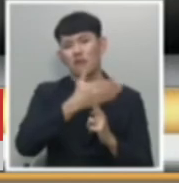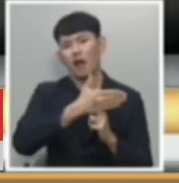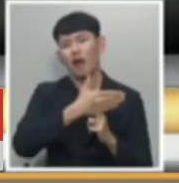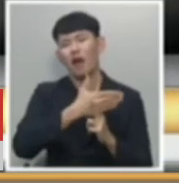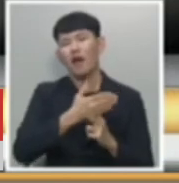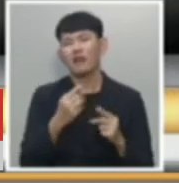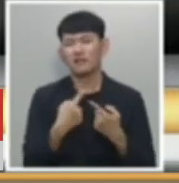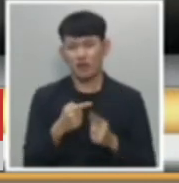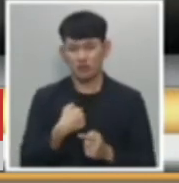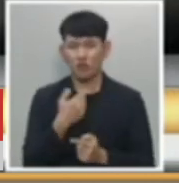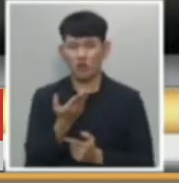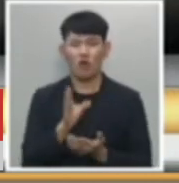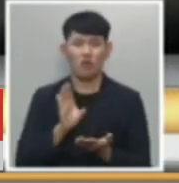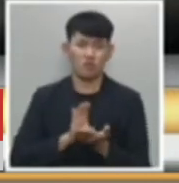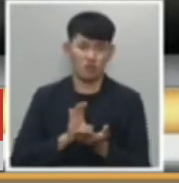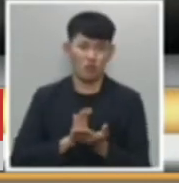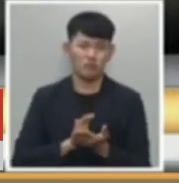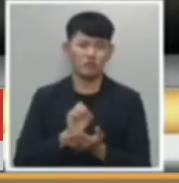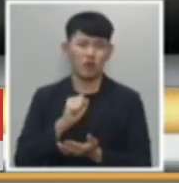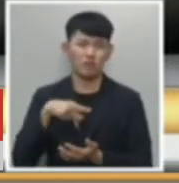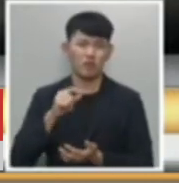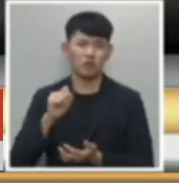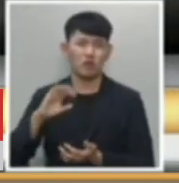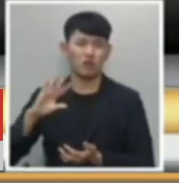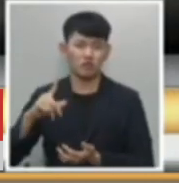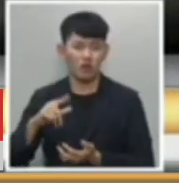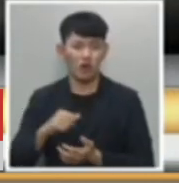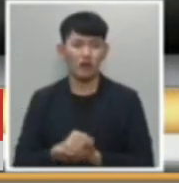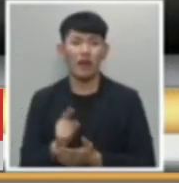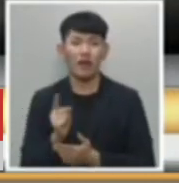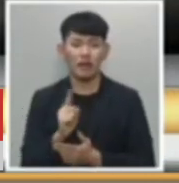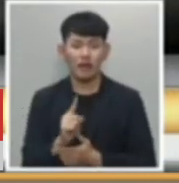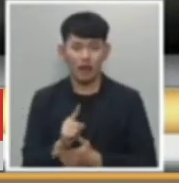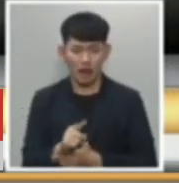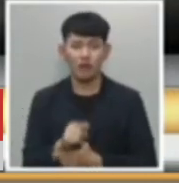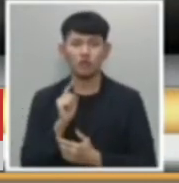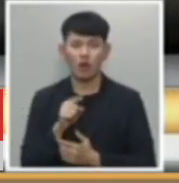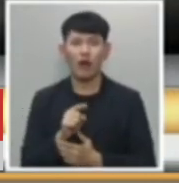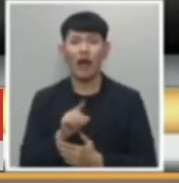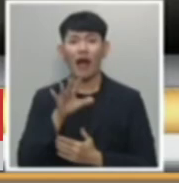จัดงบให้รพสตประมาณ 500,000 บาทต่อแห่งรพสตทั้งหมด